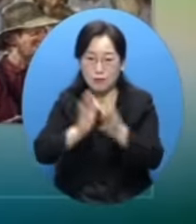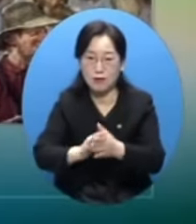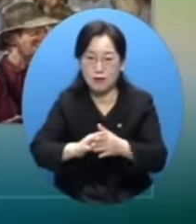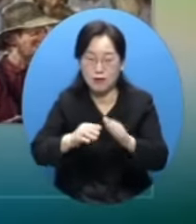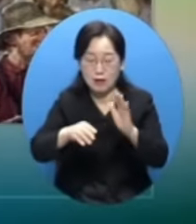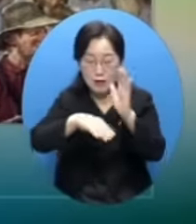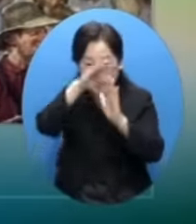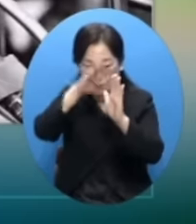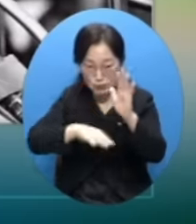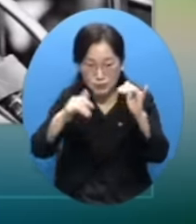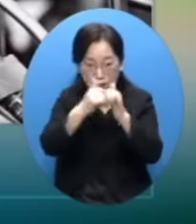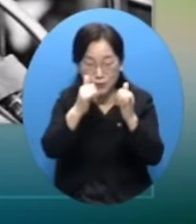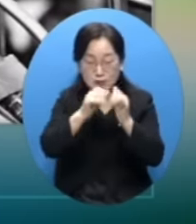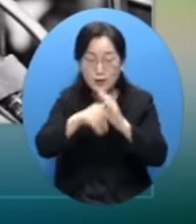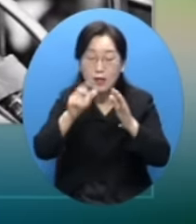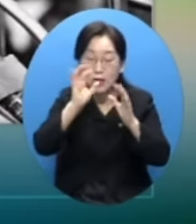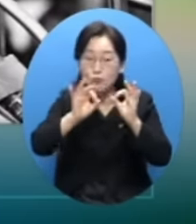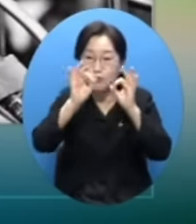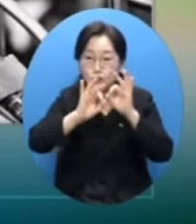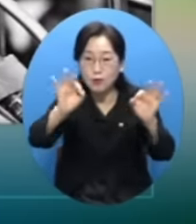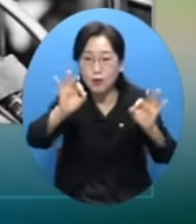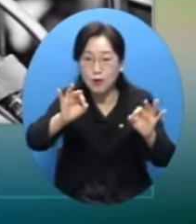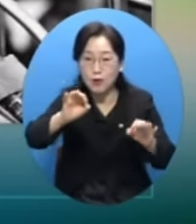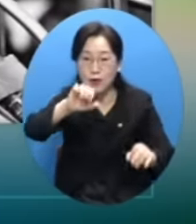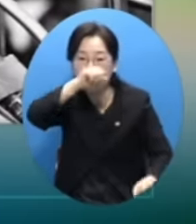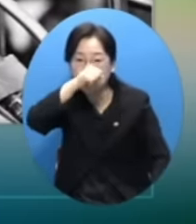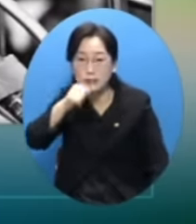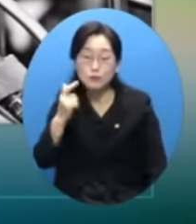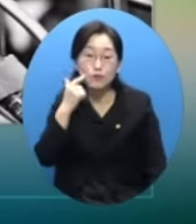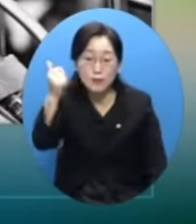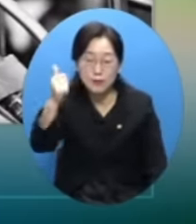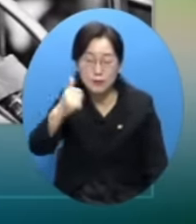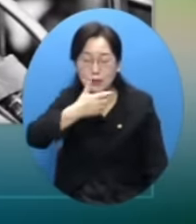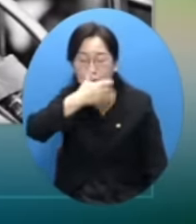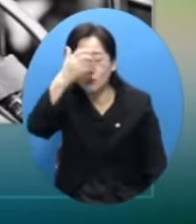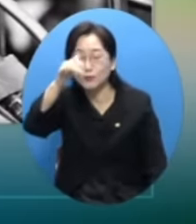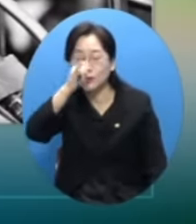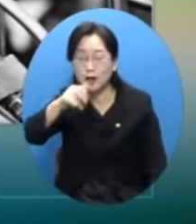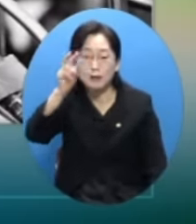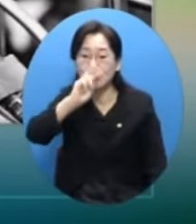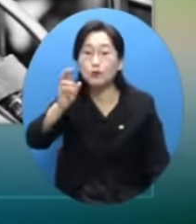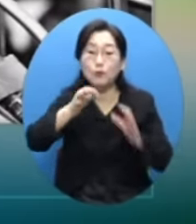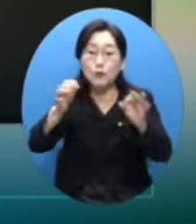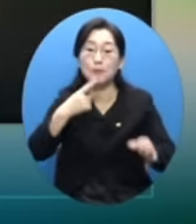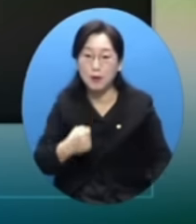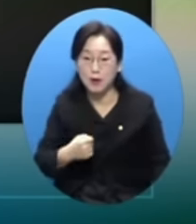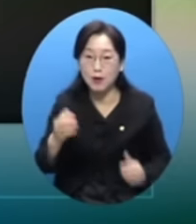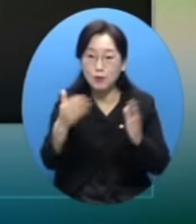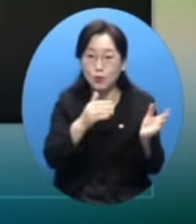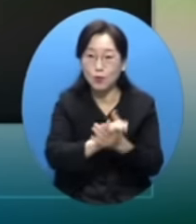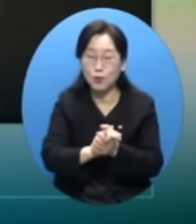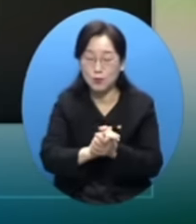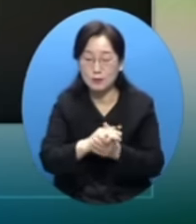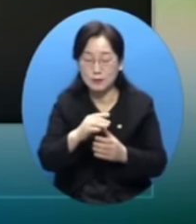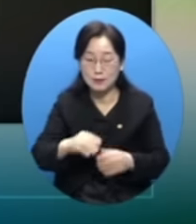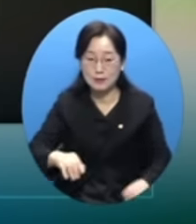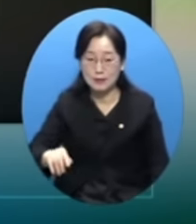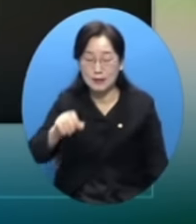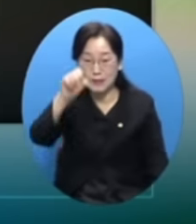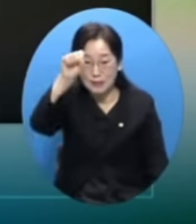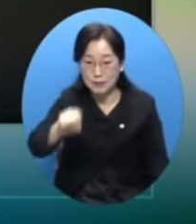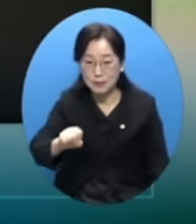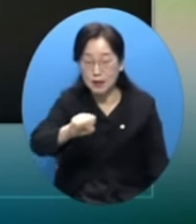흑인 인권을 벌이던 마르틴 루터 킹 목사가 나는 꿈이 있습니다 할 때 이 찬송이 불려졌고요. 남아공 넬슨